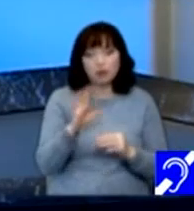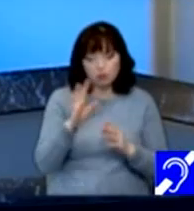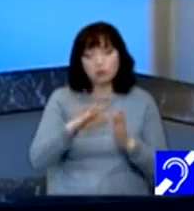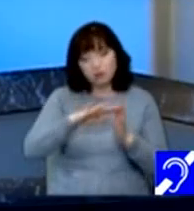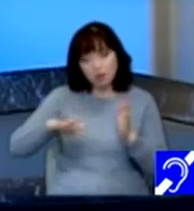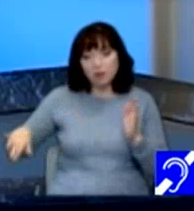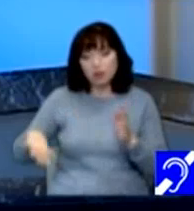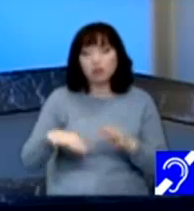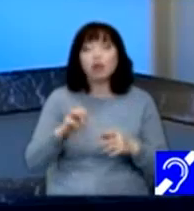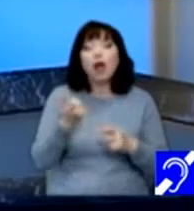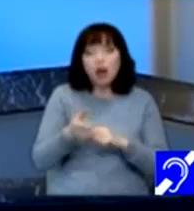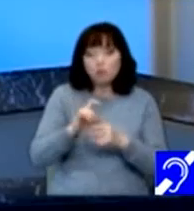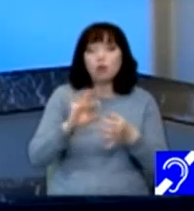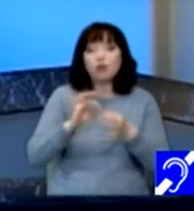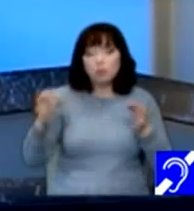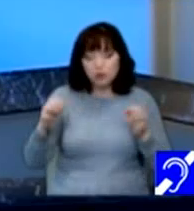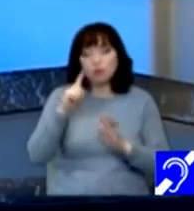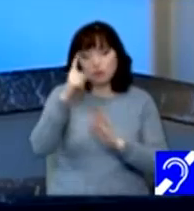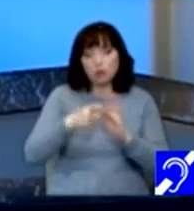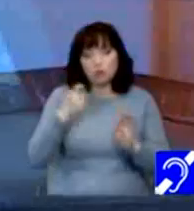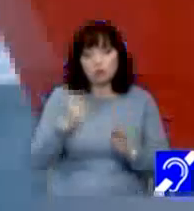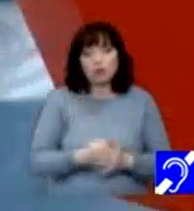următoarele zile. Mai multe detalii aflăm chiar acum la Meteo.